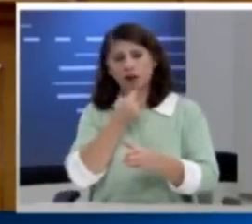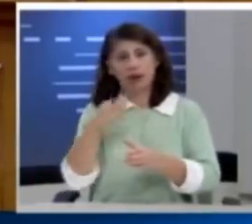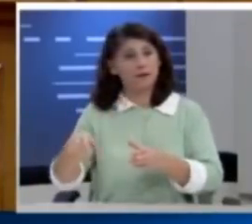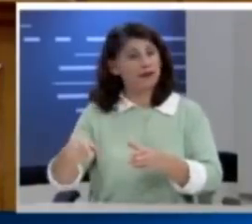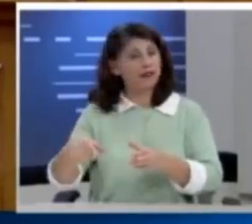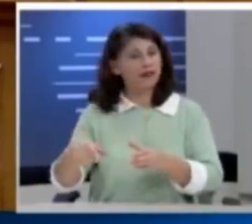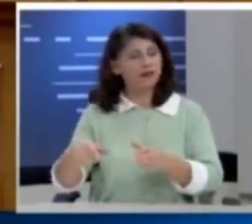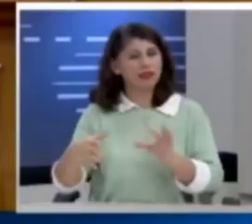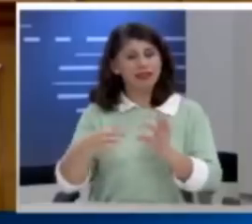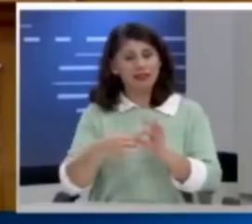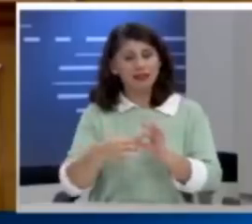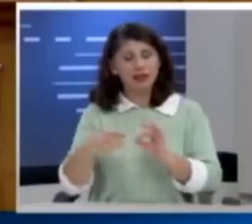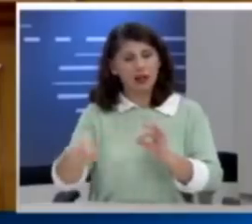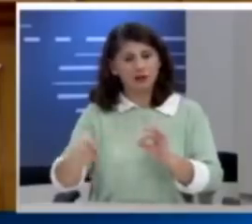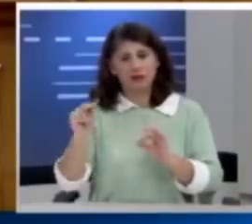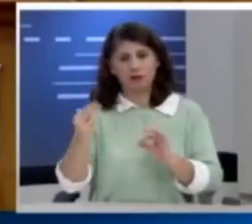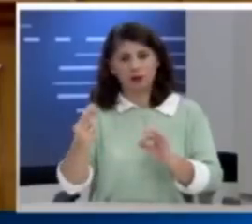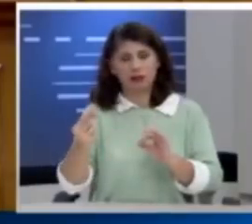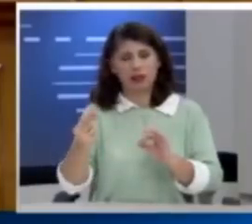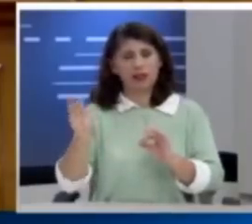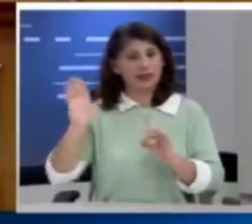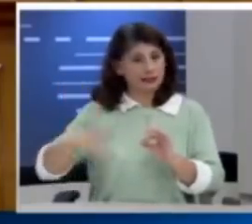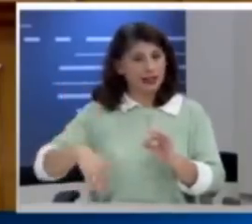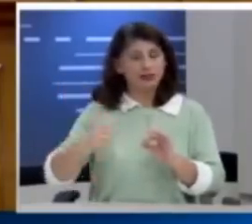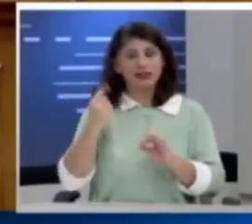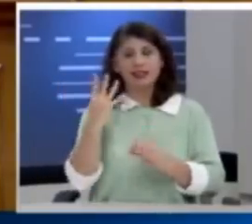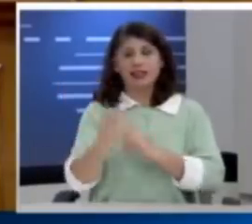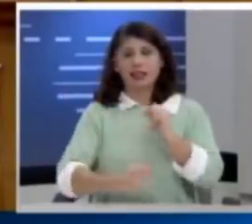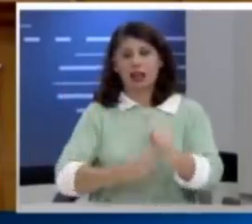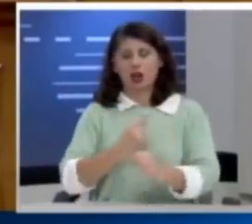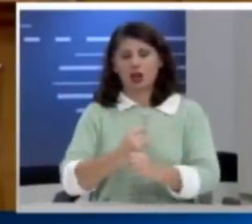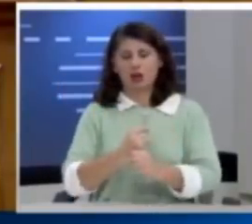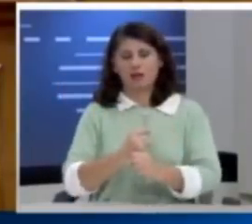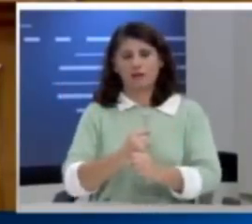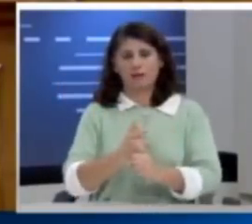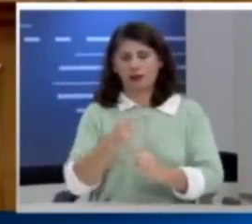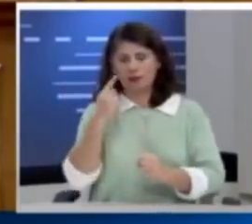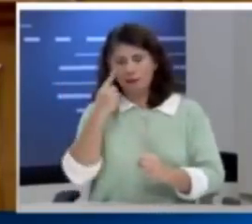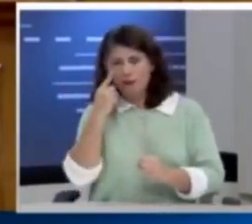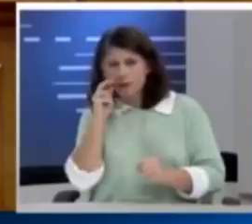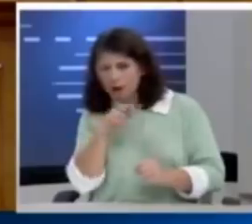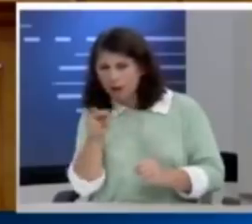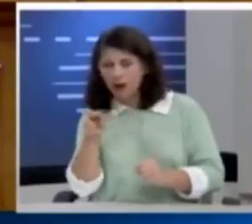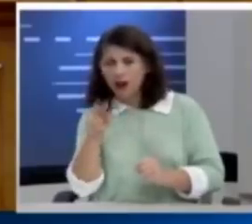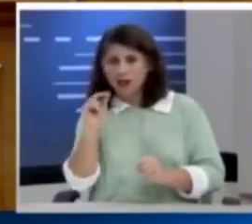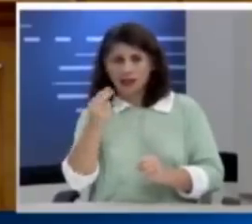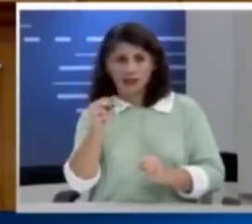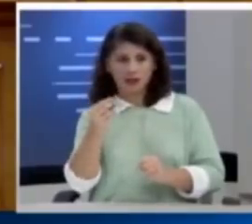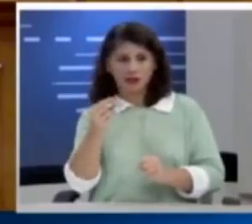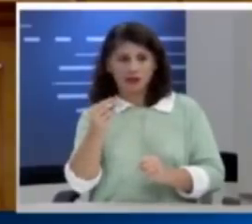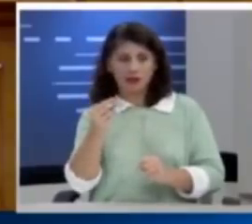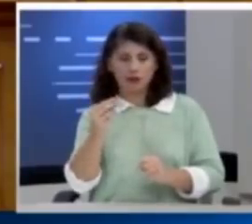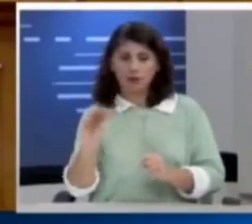μέσα σε αυτή τη σύνθεση αυτής της Βουλής της τελευταίας τετραετίας. Μια ματιά να ρίξει κανείς στη Βουλή